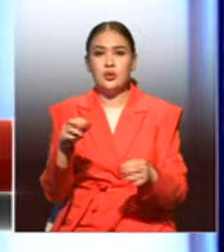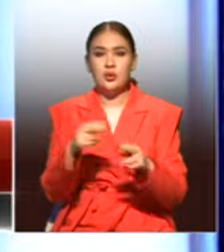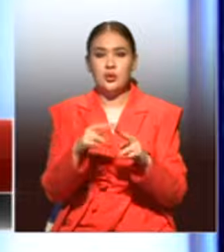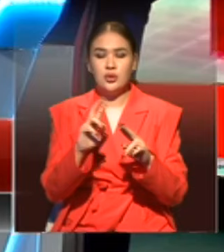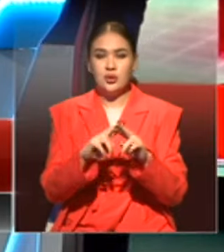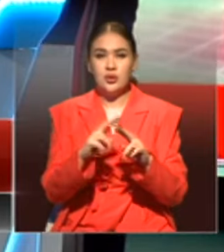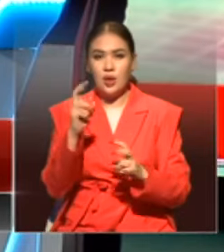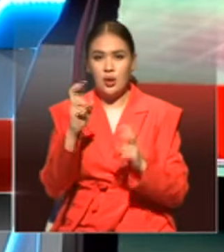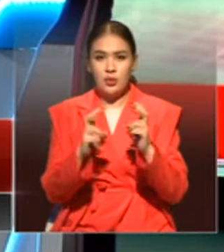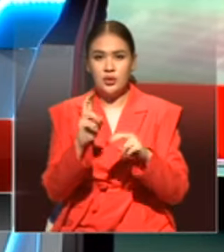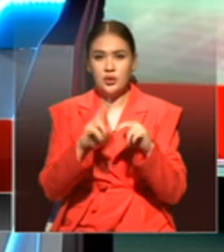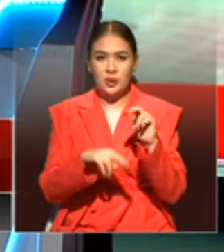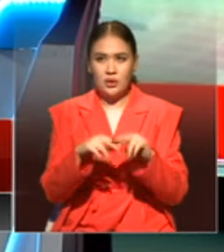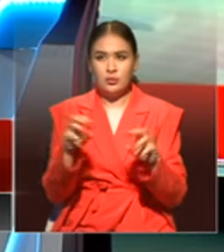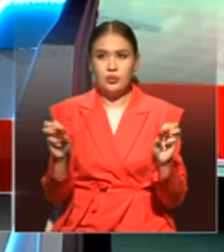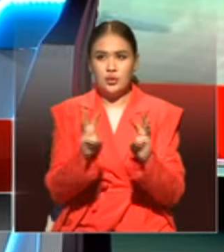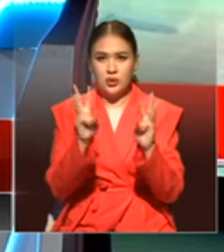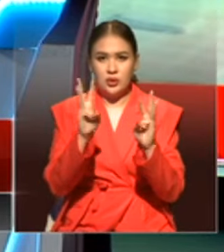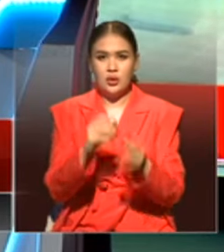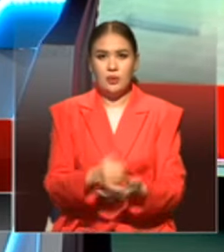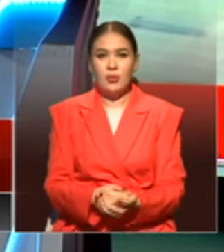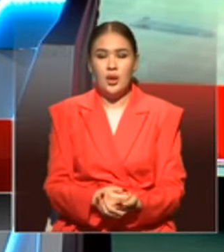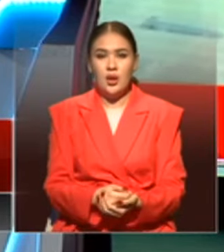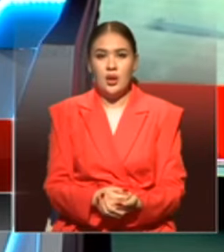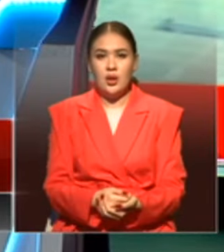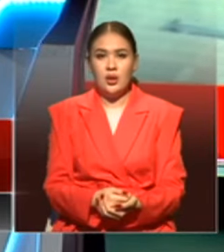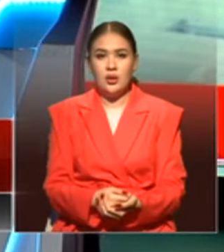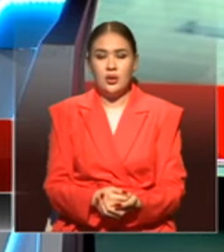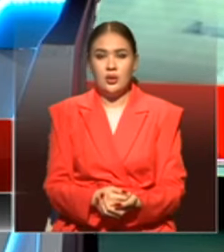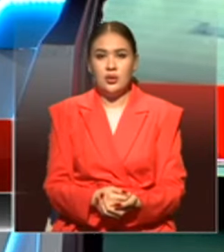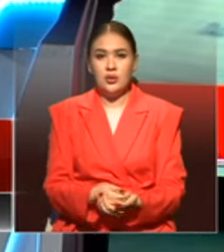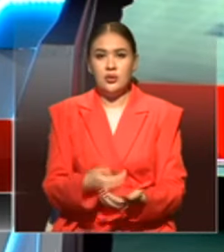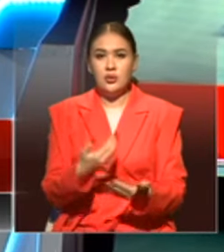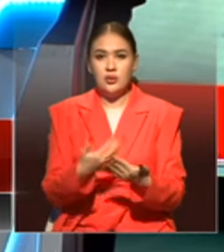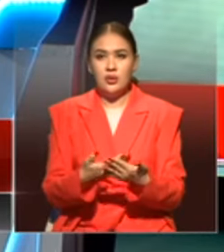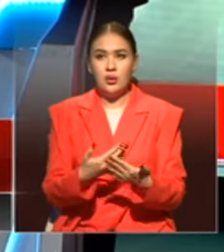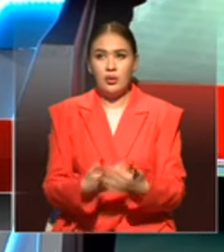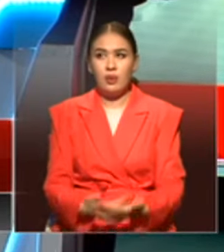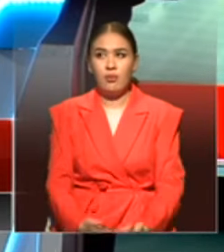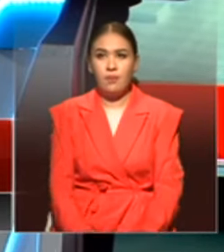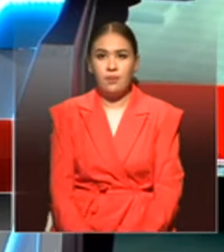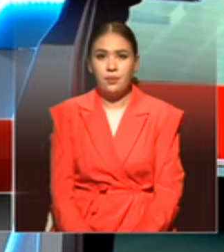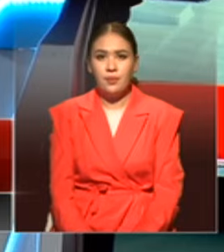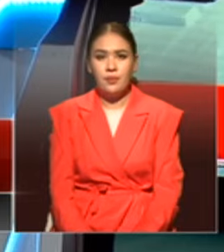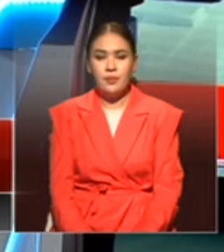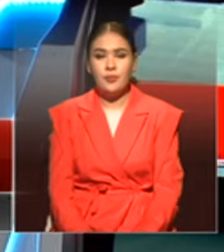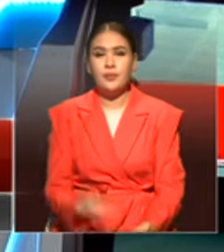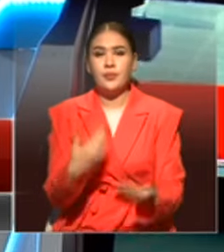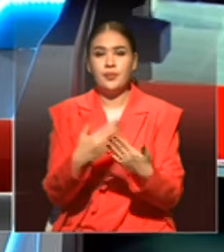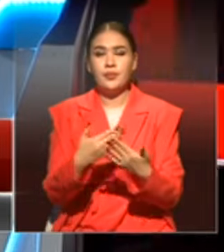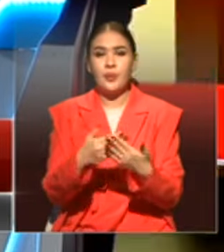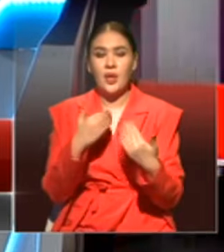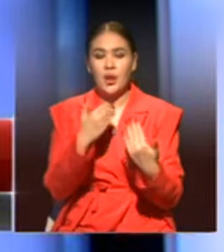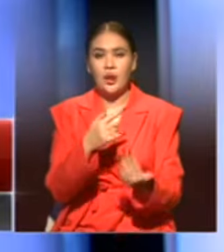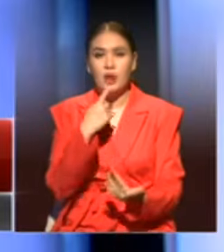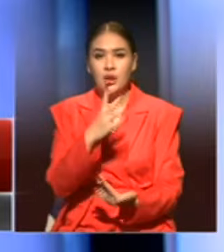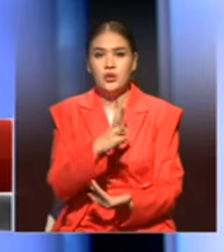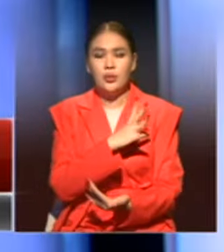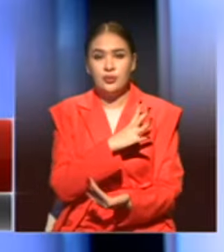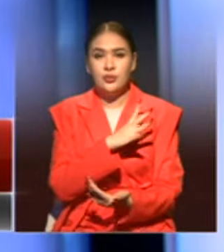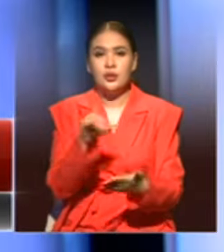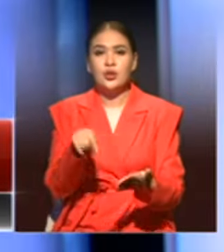ба? Зауыт салып қолдансам ба деп сөз ғой енді. Мысалға енді бұны қойып отырған